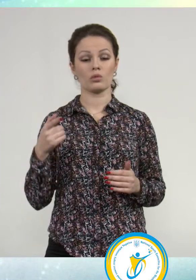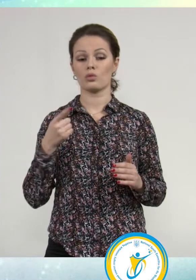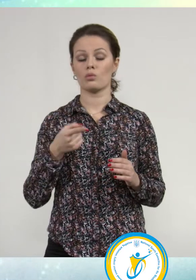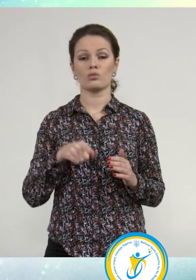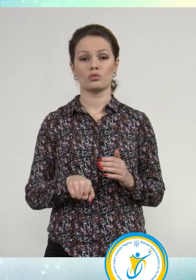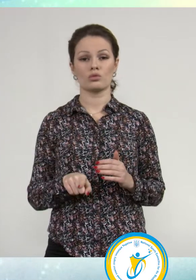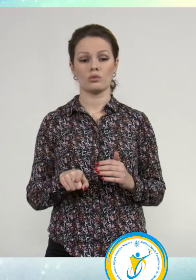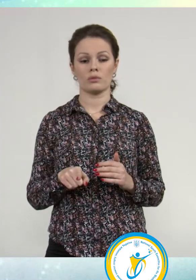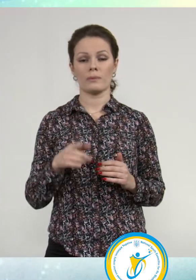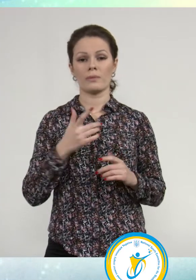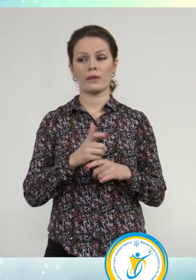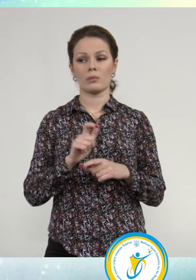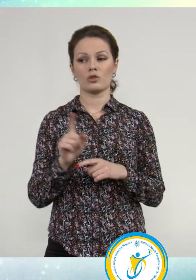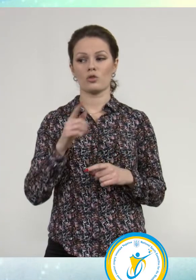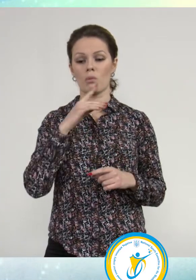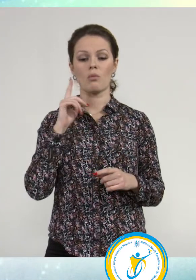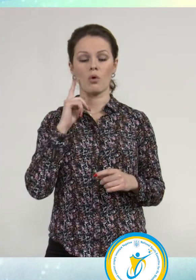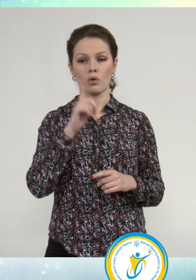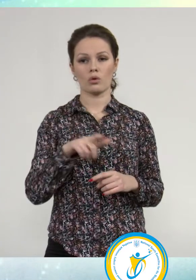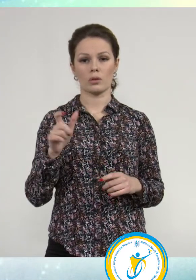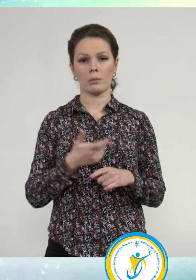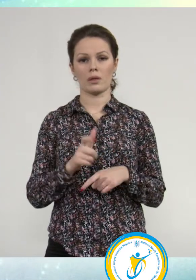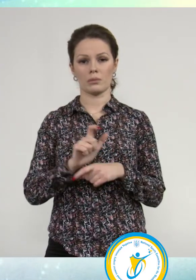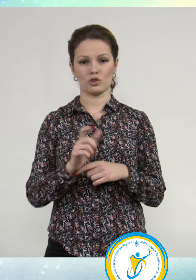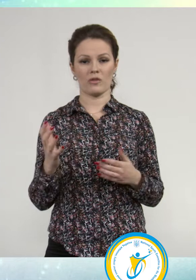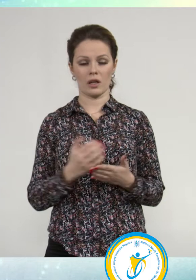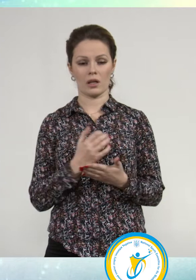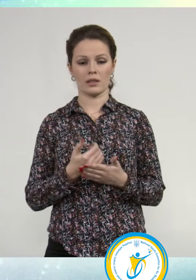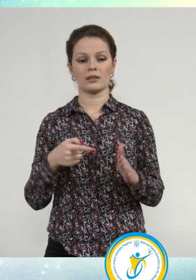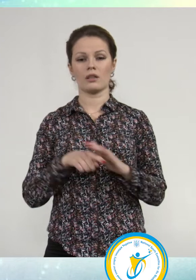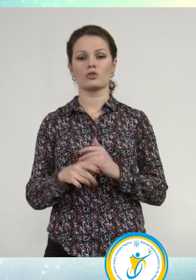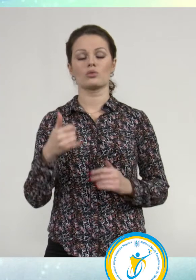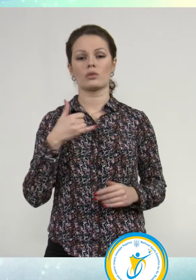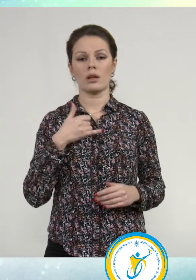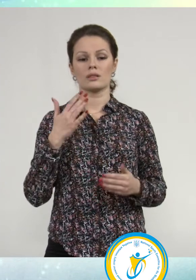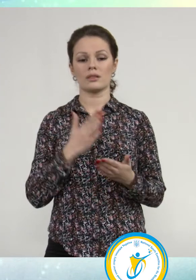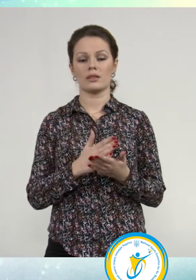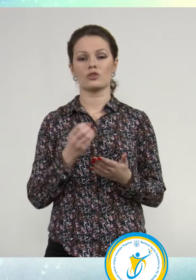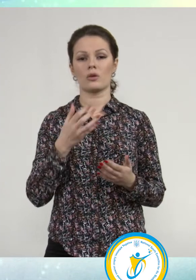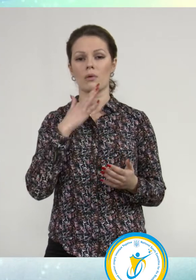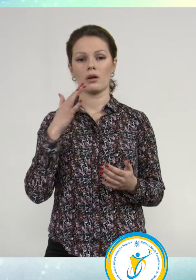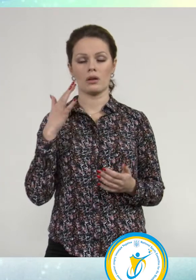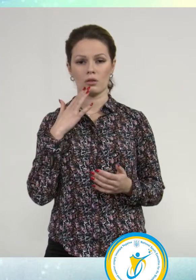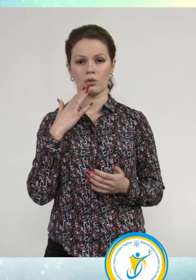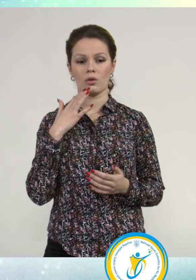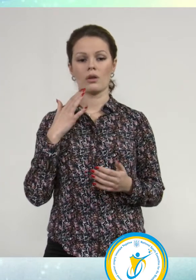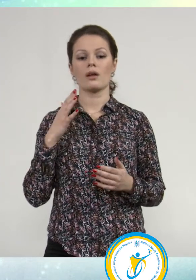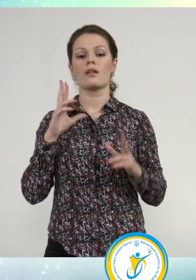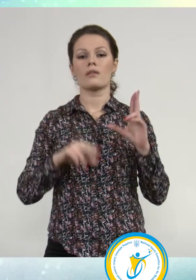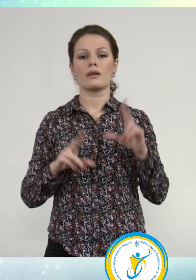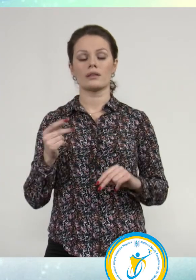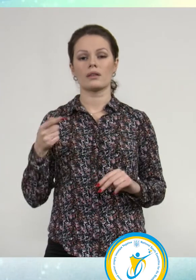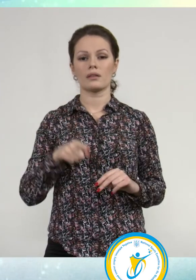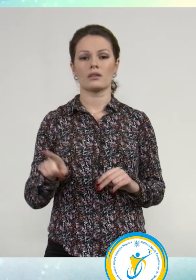що тим більше, що молодь переважно виграє, да? Значить, у нас ще багато надії на